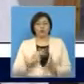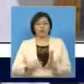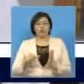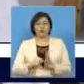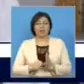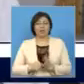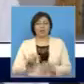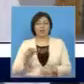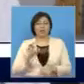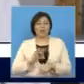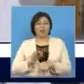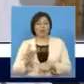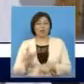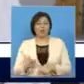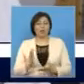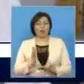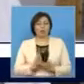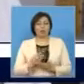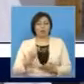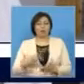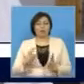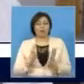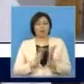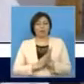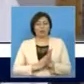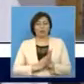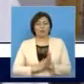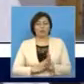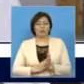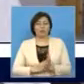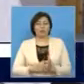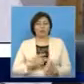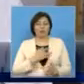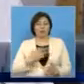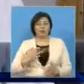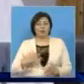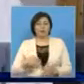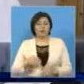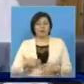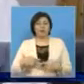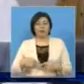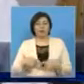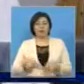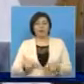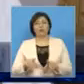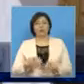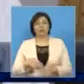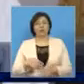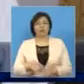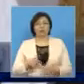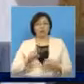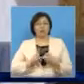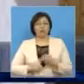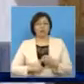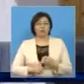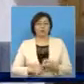186 науқас бар, соның 29-ы теріс, яғни пневмонияда, қалғаны коронавирустық, оның